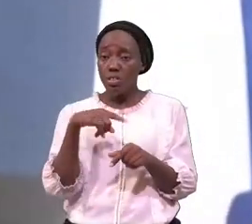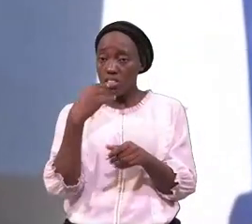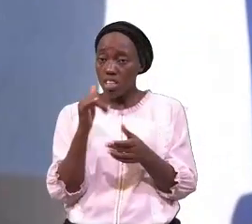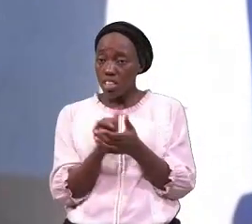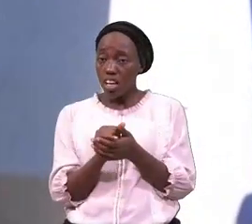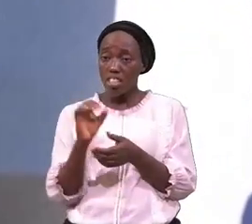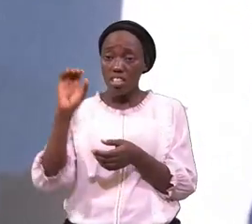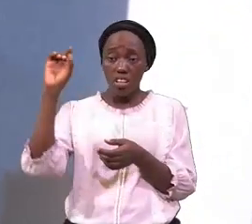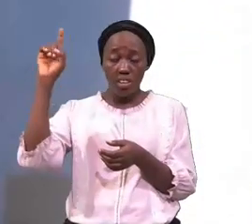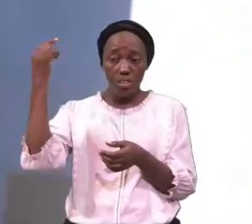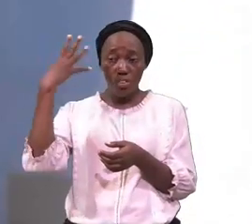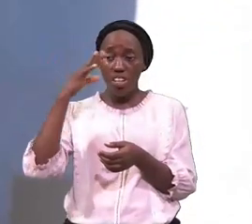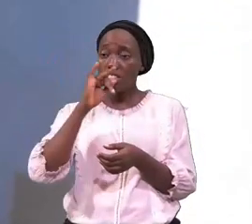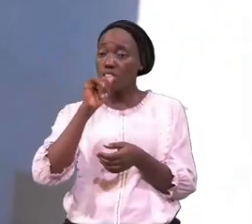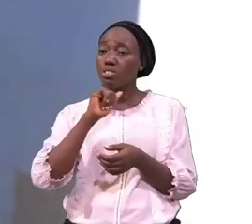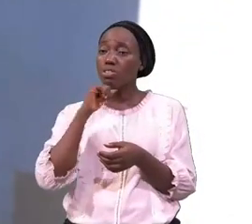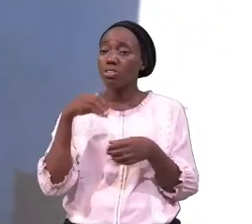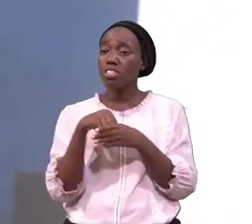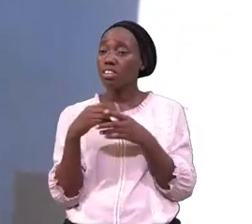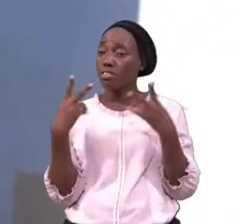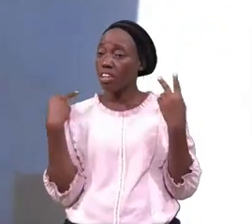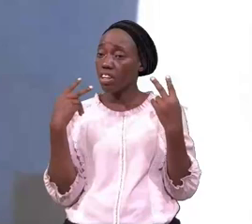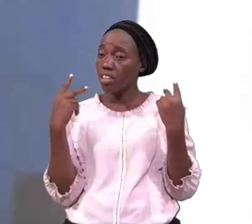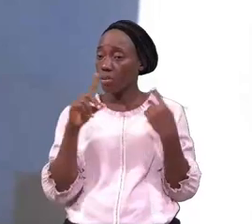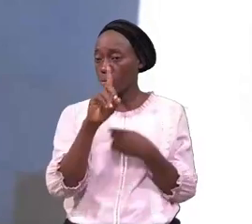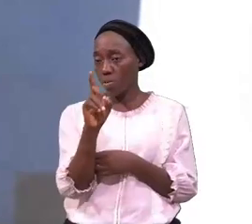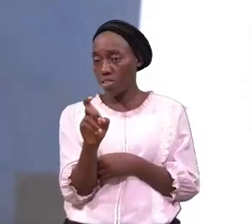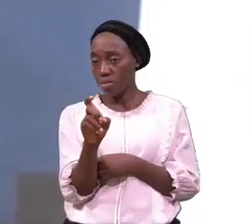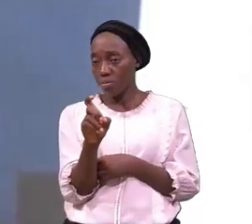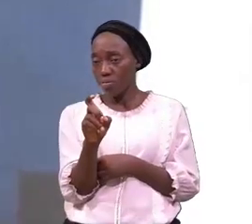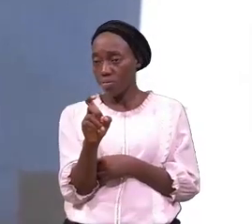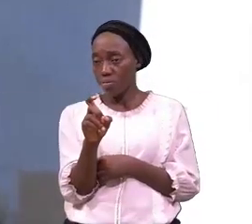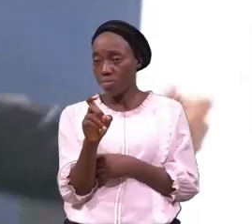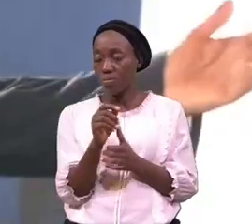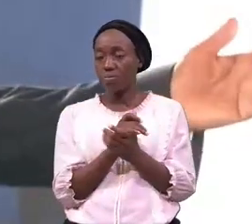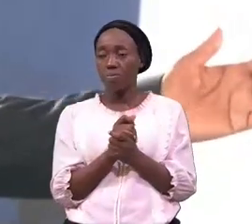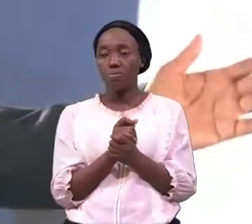Si vous avez l'opportunité d'écouter, est-ce que vous pouvez dire que cette grâce n'est pas vaine?